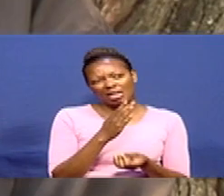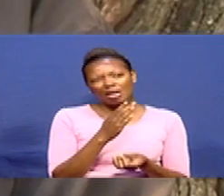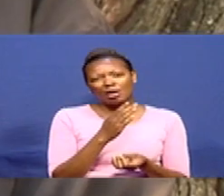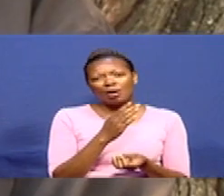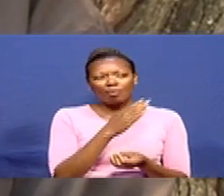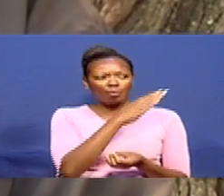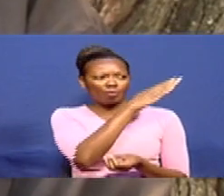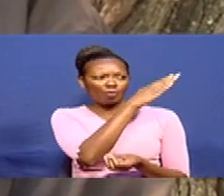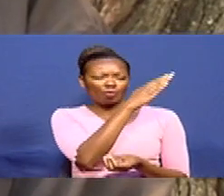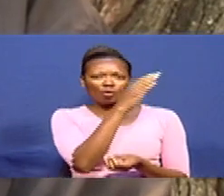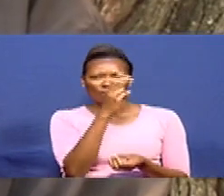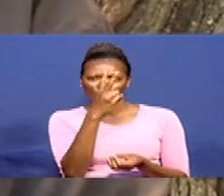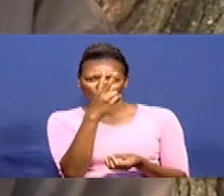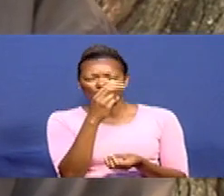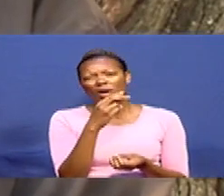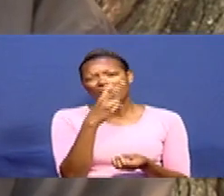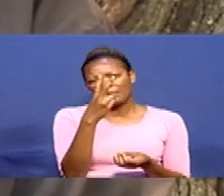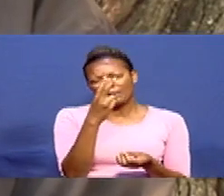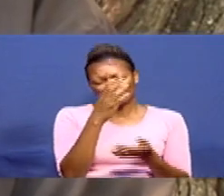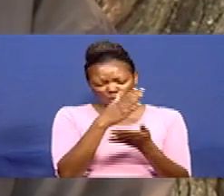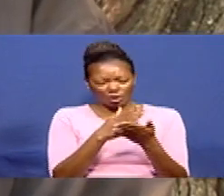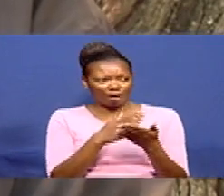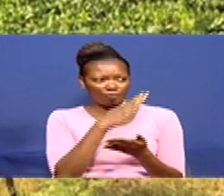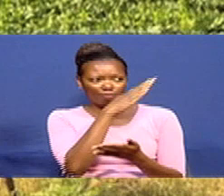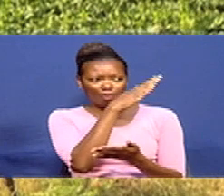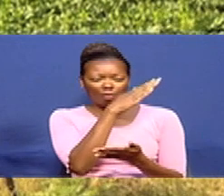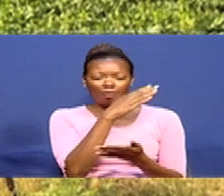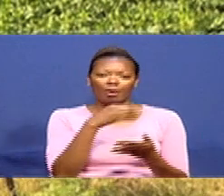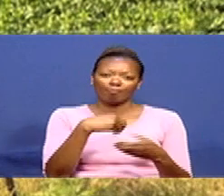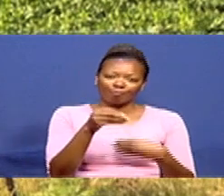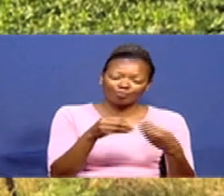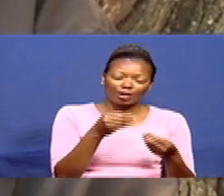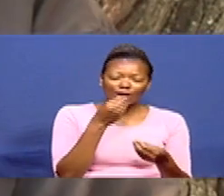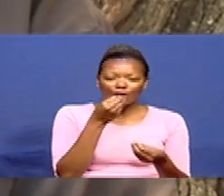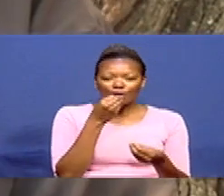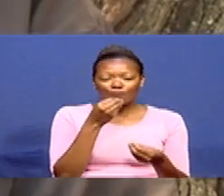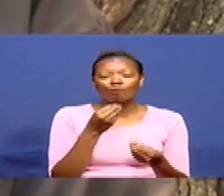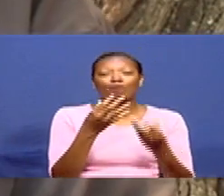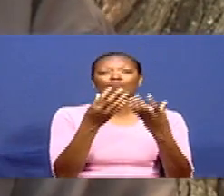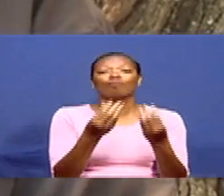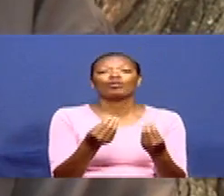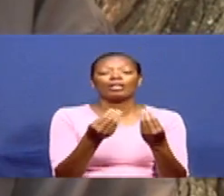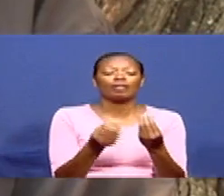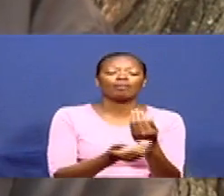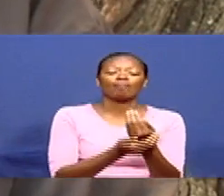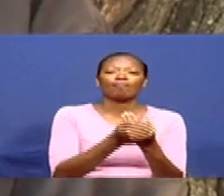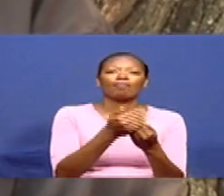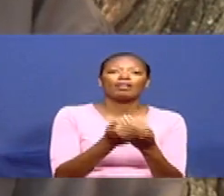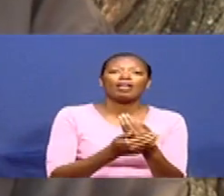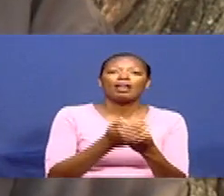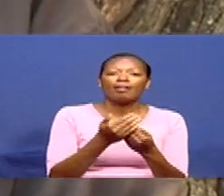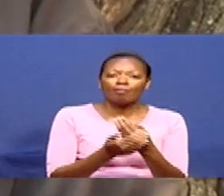2 to 2:30, tunazipatia, na zinakuwa ni rahisi kwa kumaintain upande wa feeding, kwa sababu hatuna